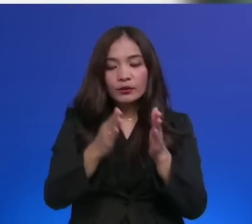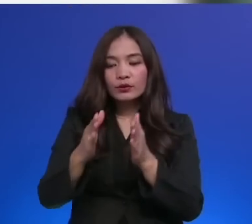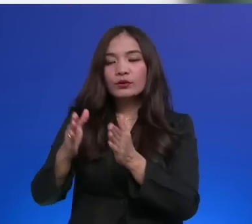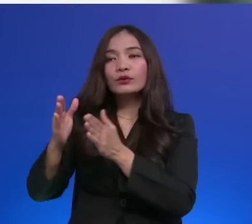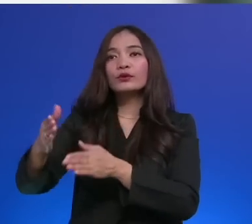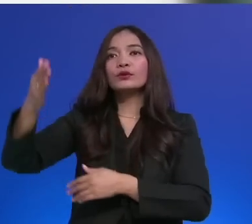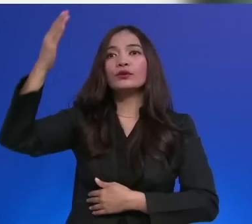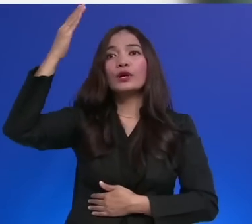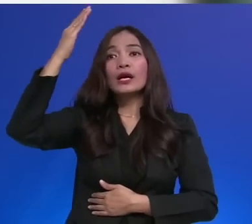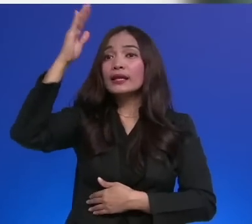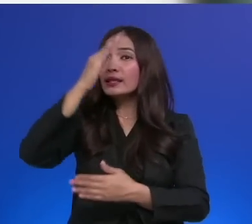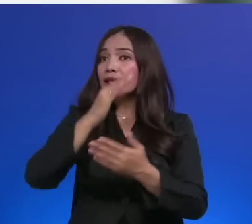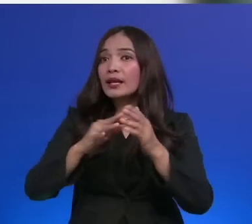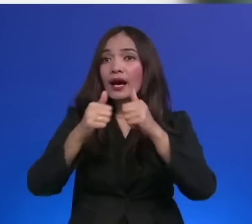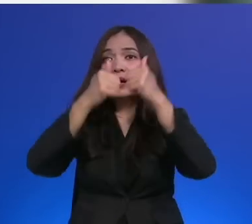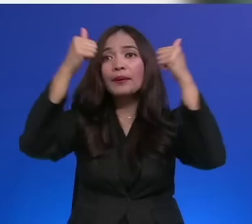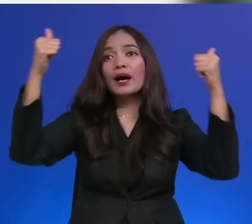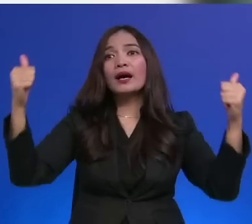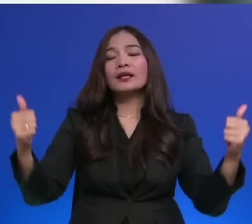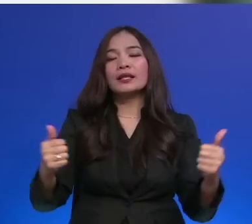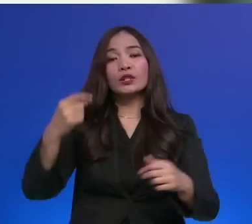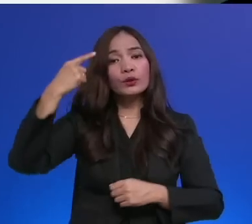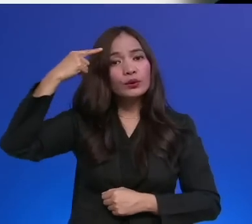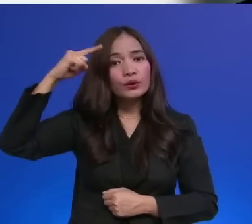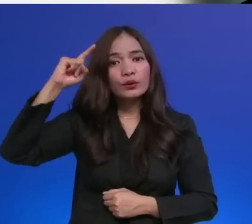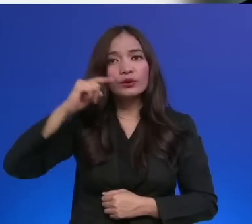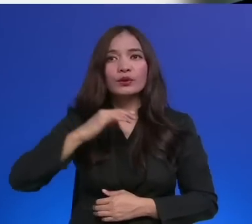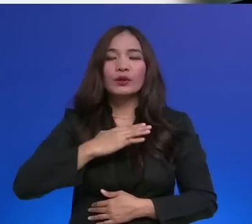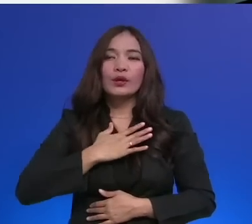Rancangan-Mu indah bagiku,